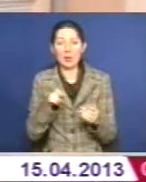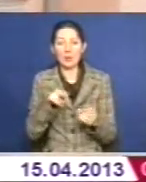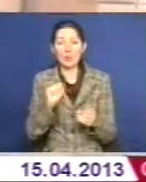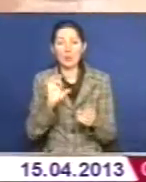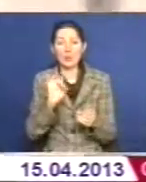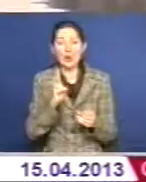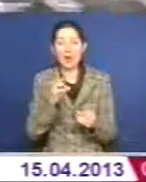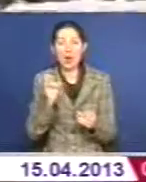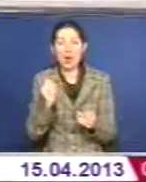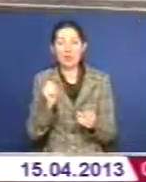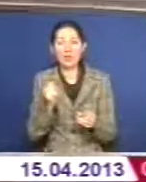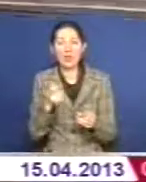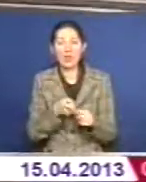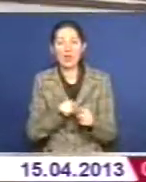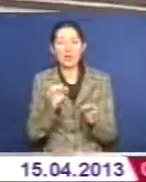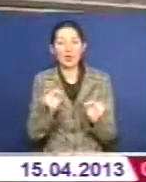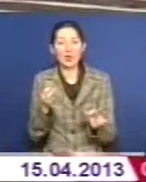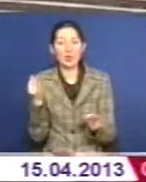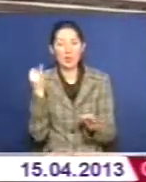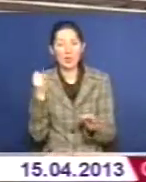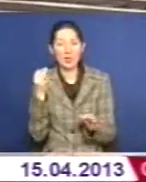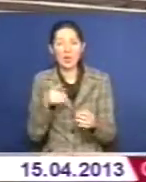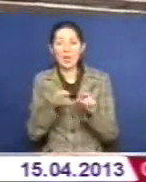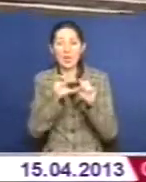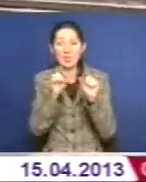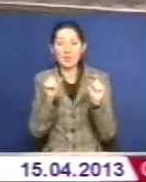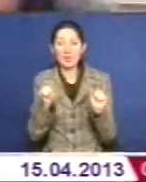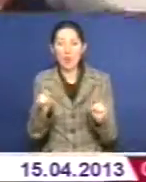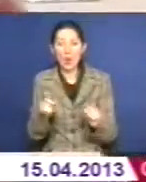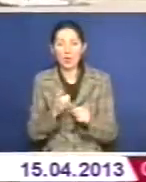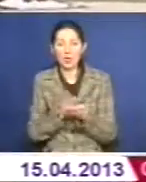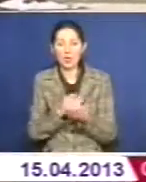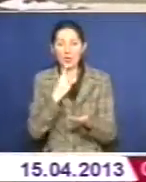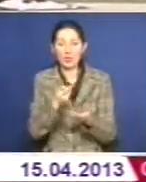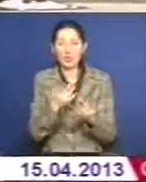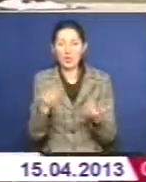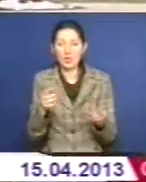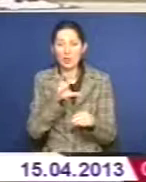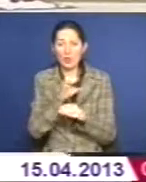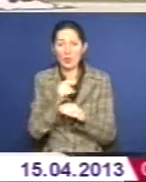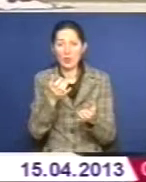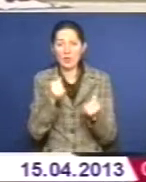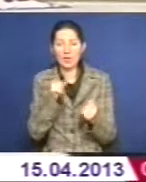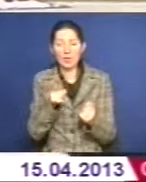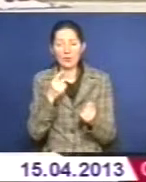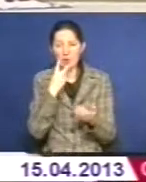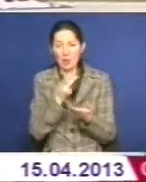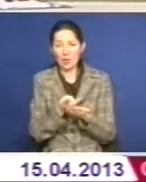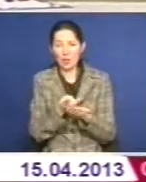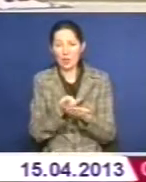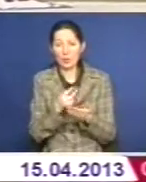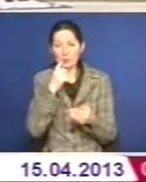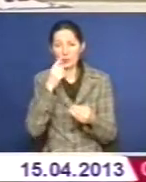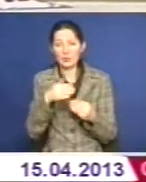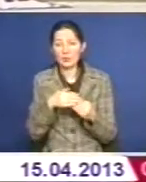там якийсь вінок є. Ну, просто дивлячись на різну фотографію, наприклад, взяти там ту, там видно, я думаю, це десь